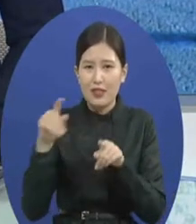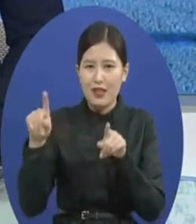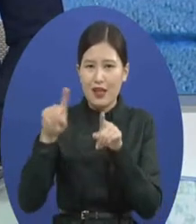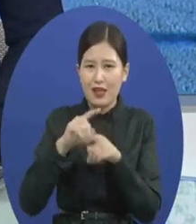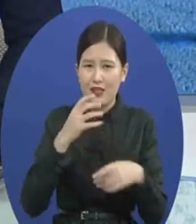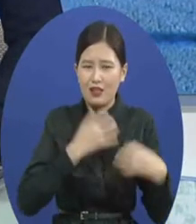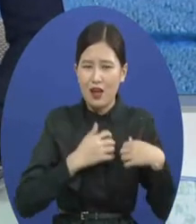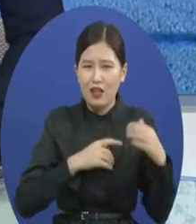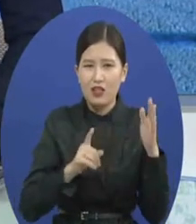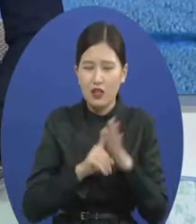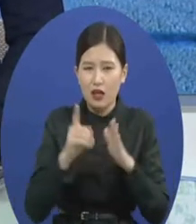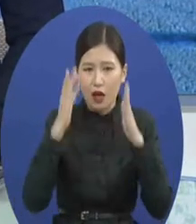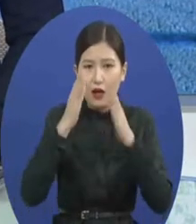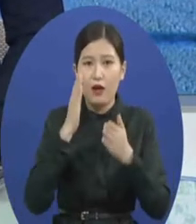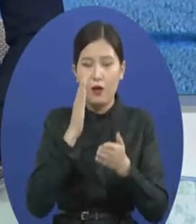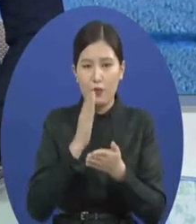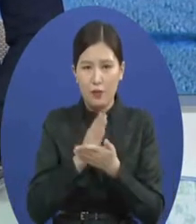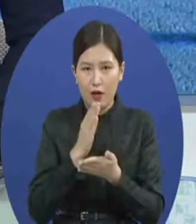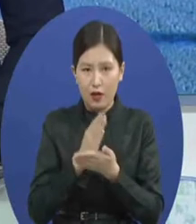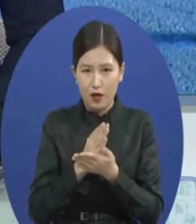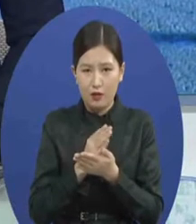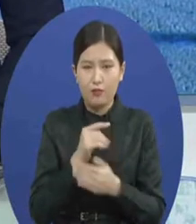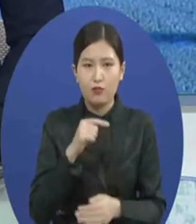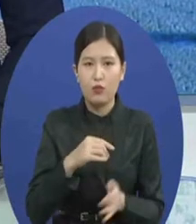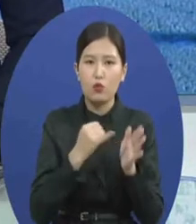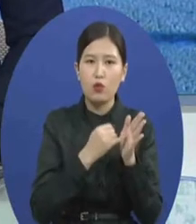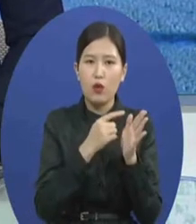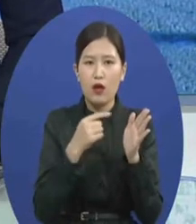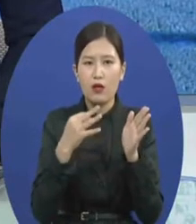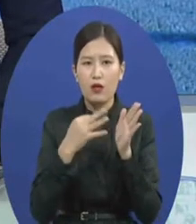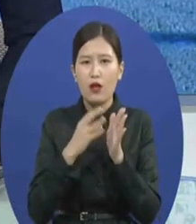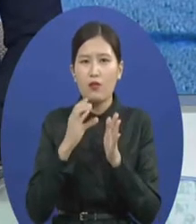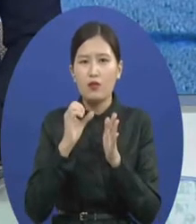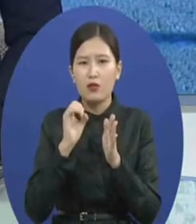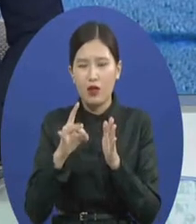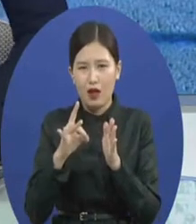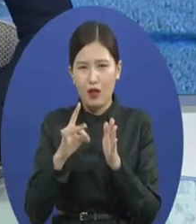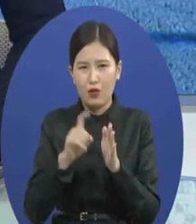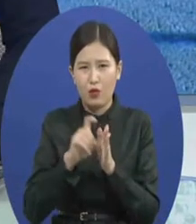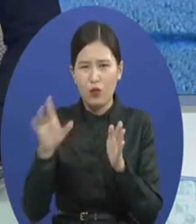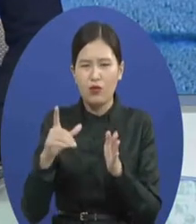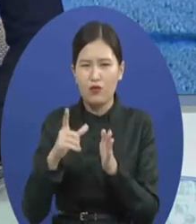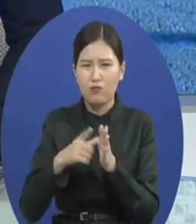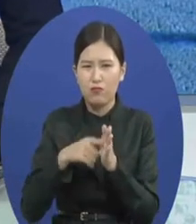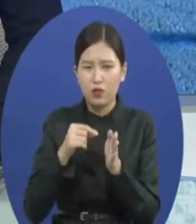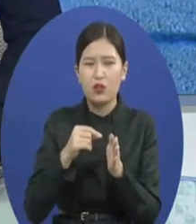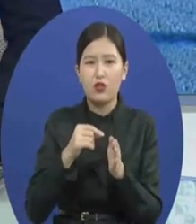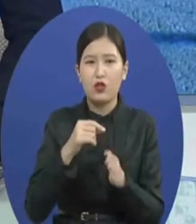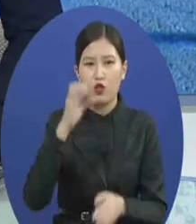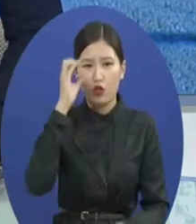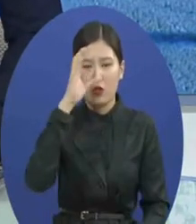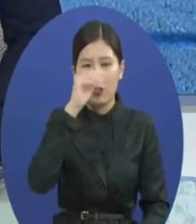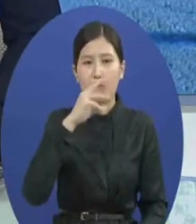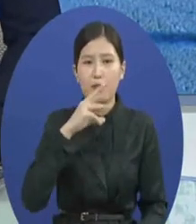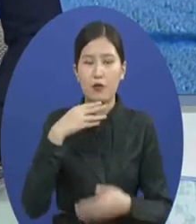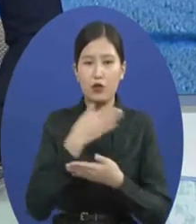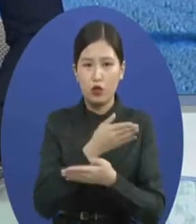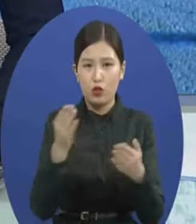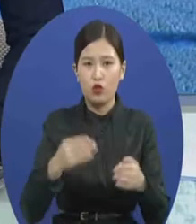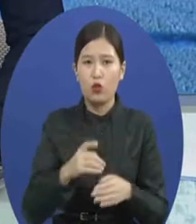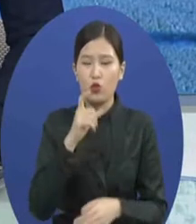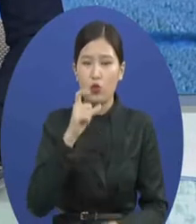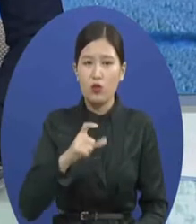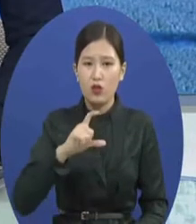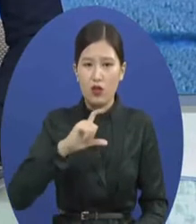анхаарч ажиллаж байгаа. Ойролцоогоор үүнд 6-аас 8 сарын хугацаа хэрэгтэй гэж ерөнхий сайд аль бисаар мэдгэлээ. Хүний эрхийн өдөр хамт